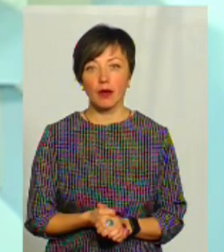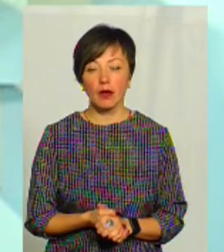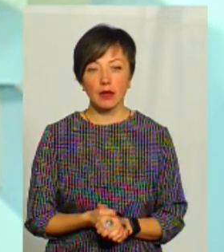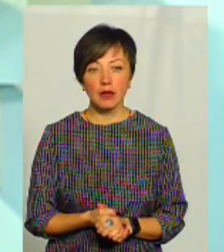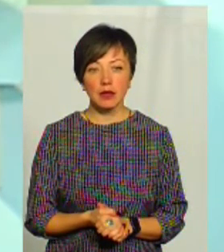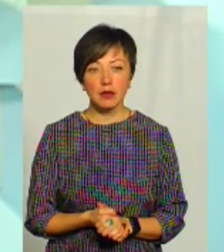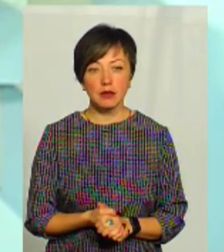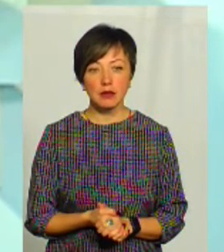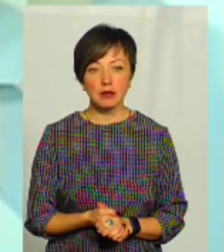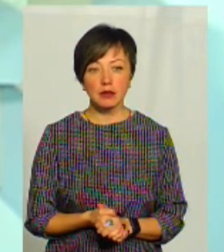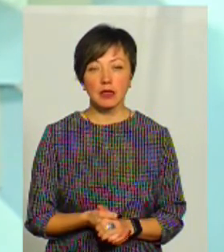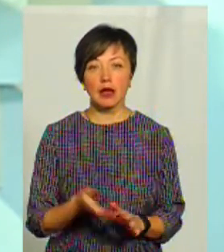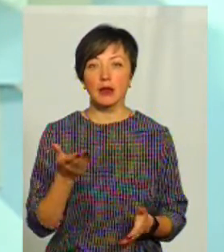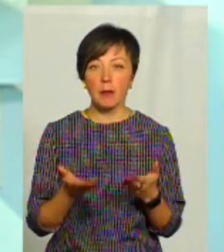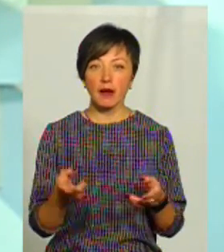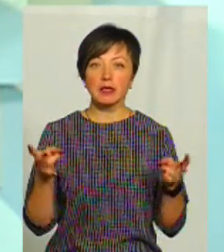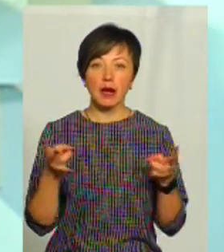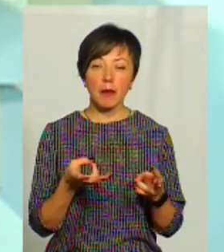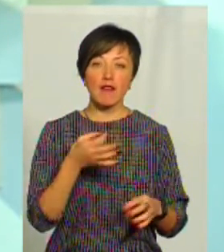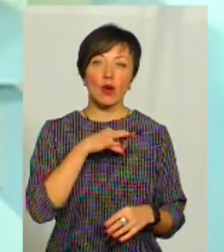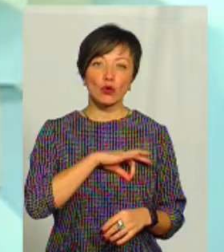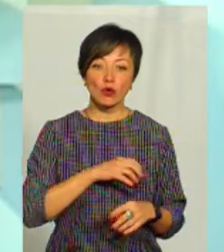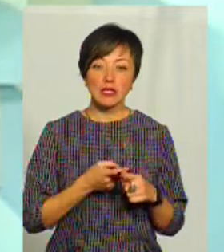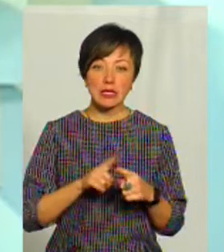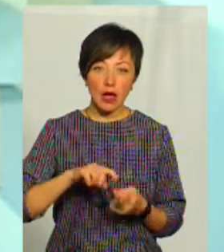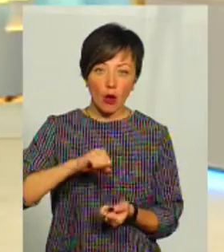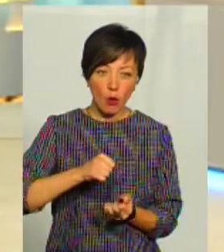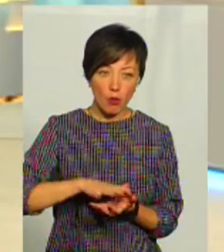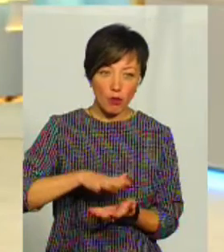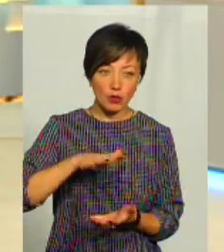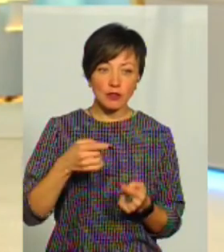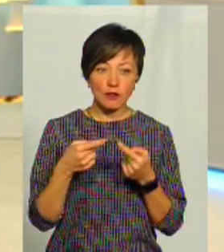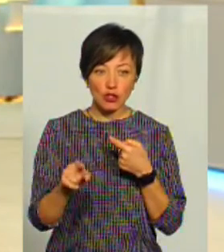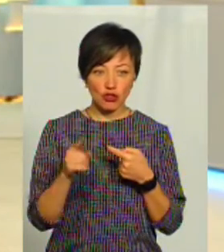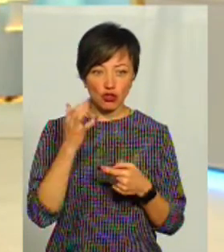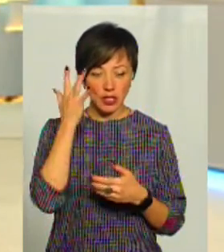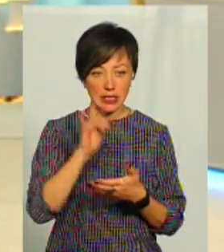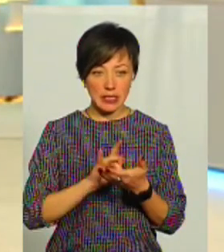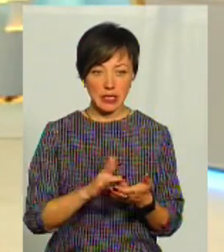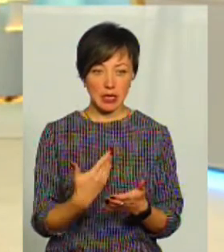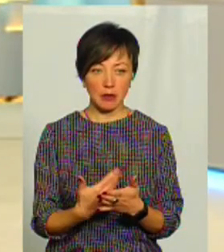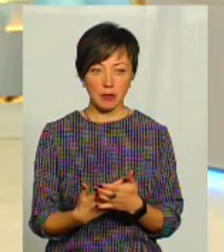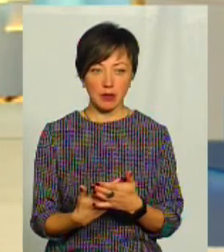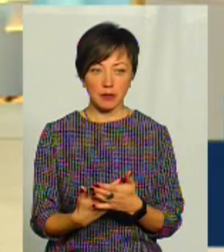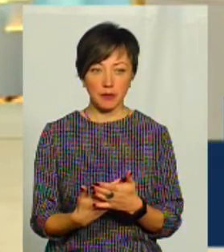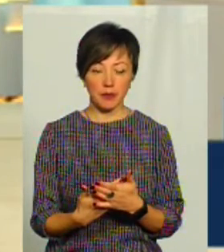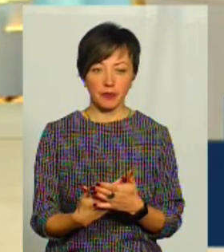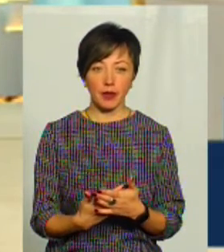компосту. Напевно, треба використовувати цей компост в інших цілях. До прикладу,